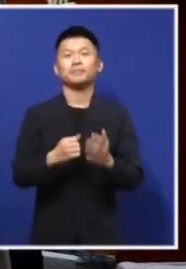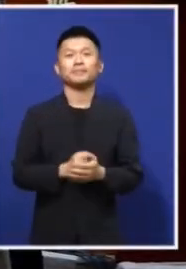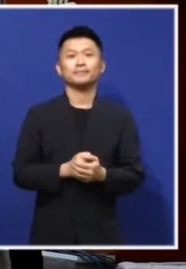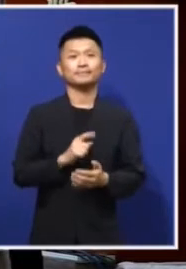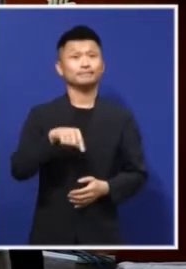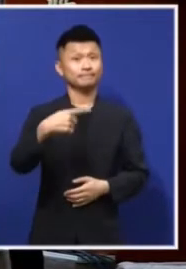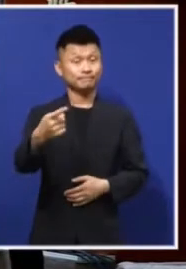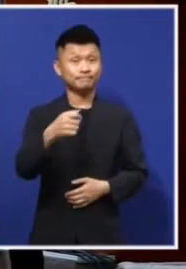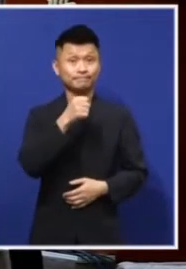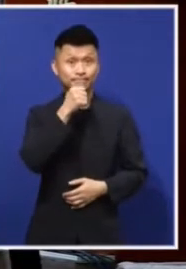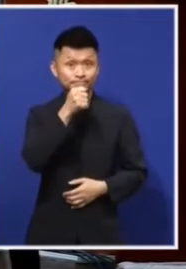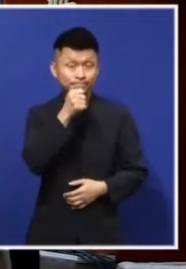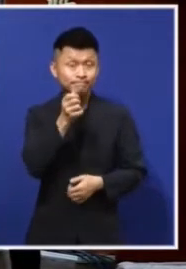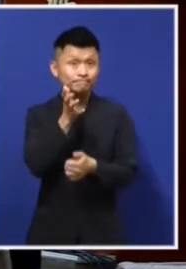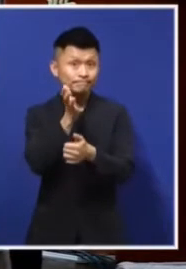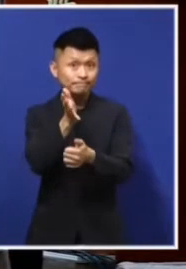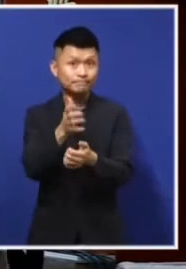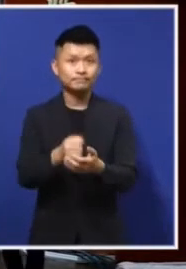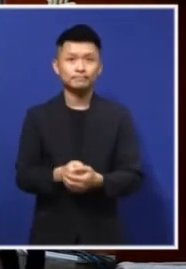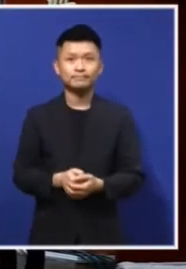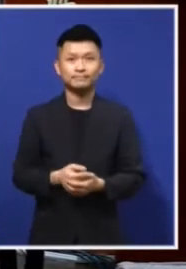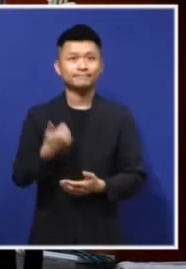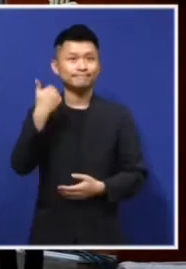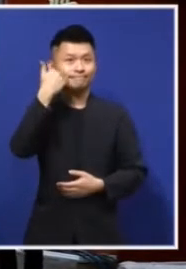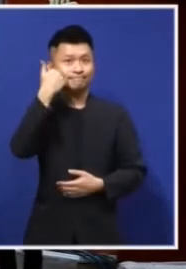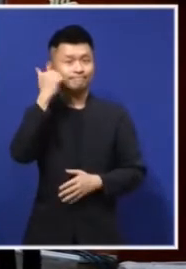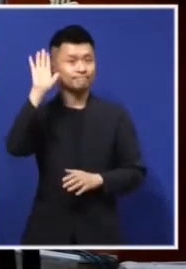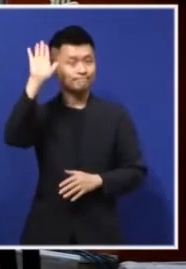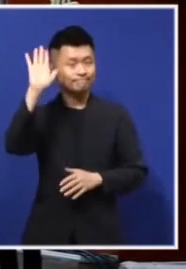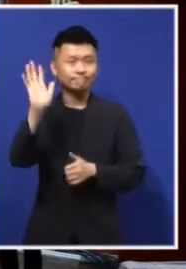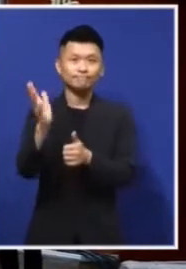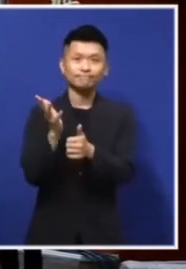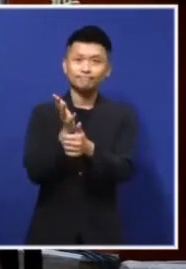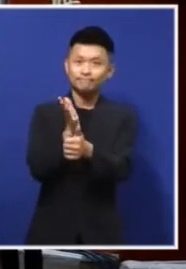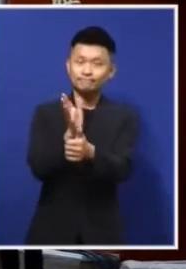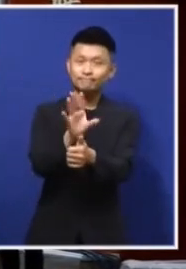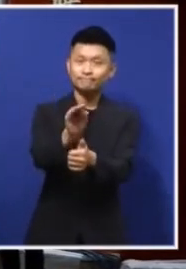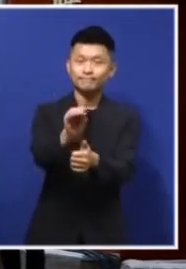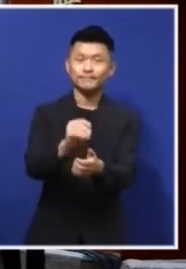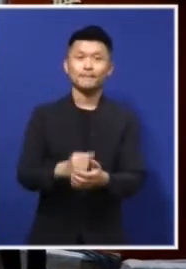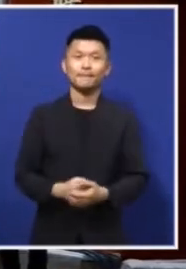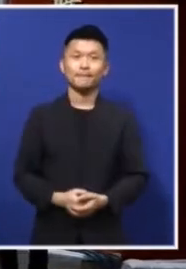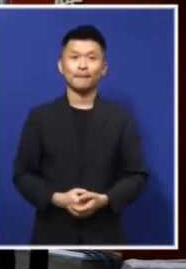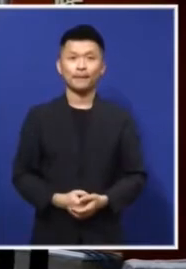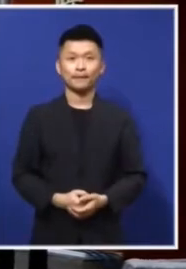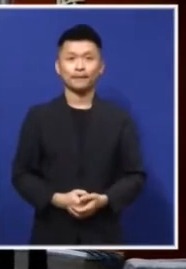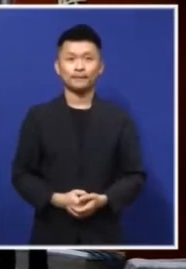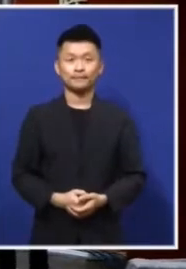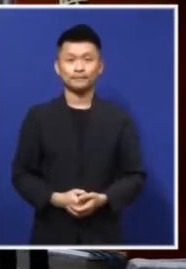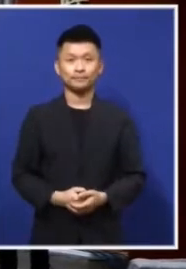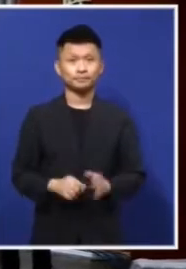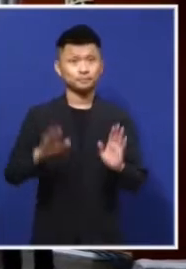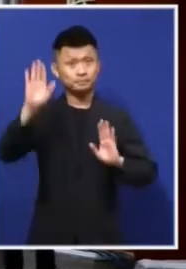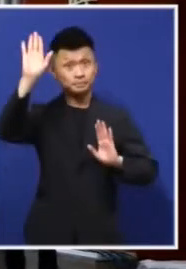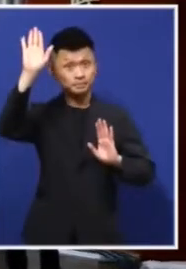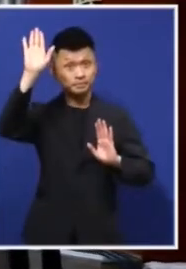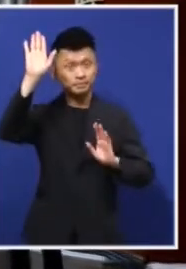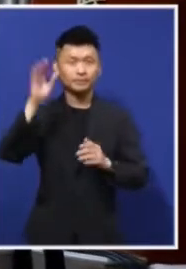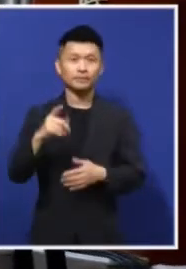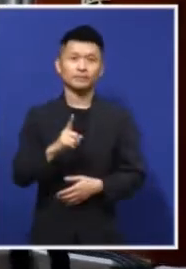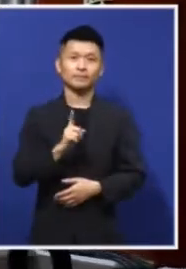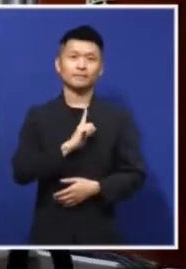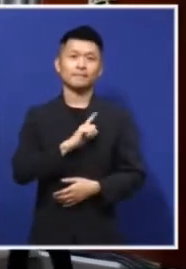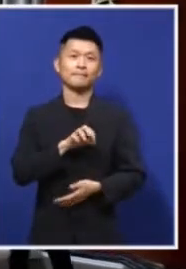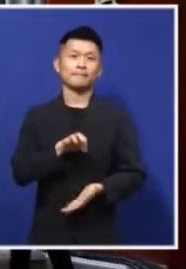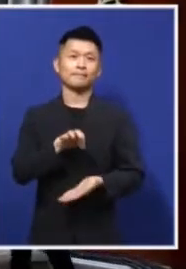是媒体询问的时间，不晓得是哪一位媒体有什么样的问题想要在这边提出来的吗？那举手的时候可不可以就稍微唱